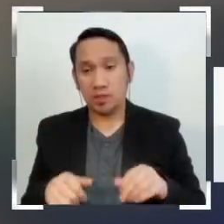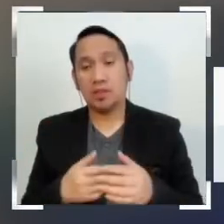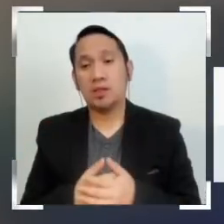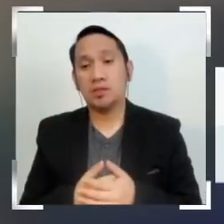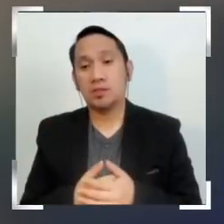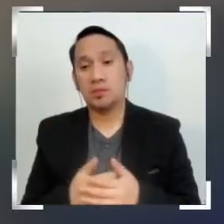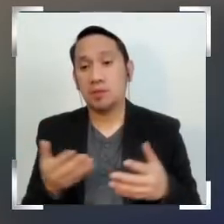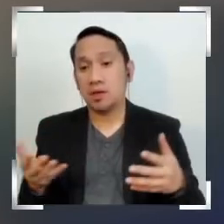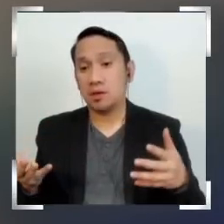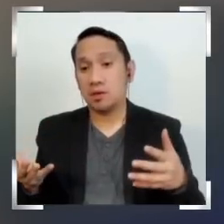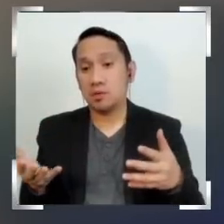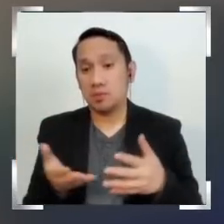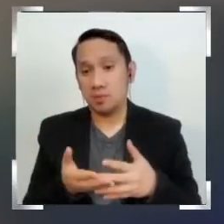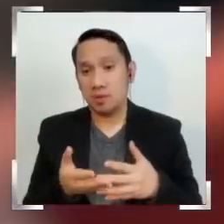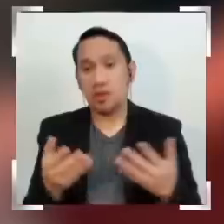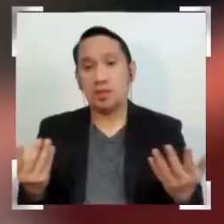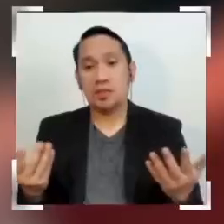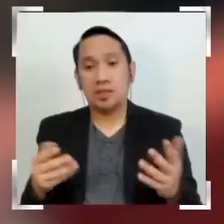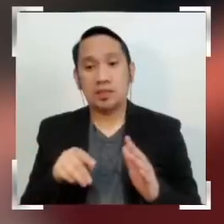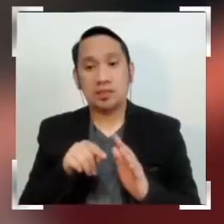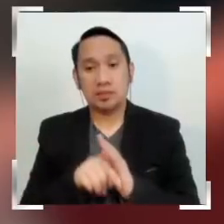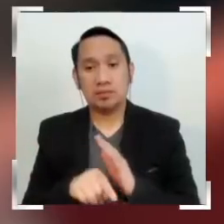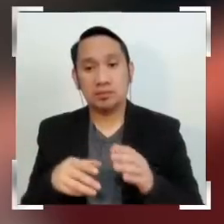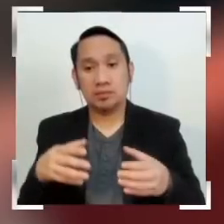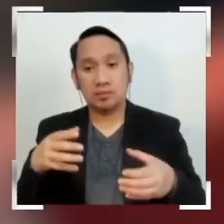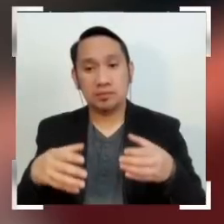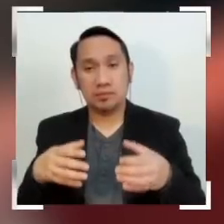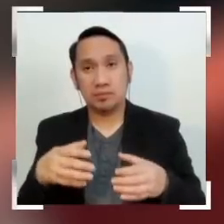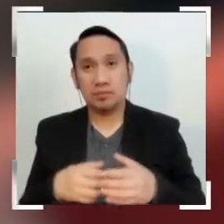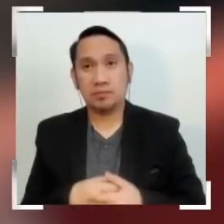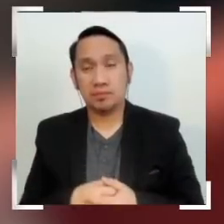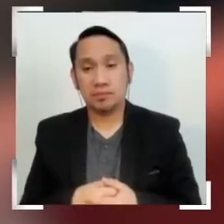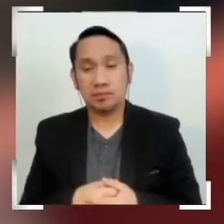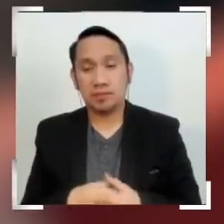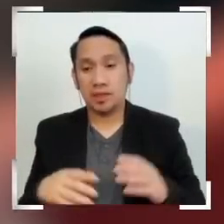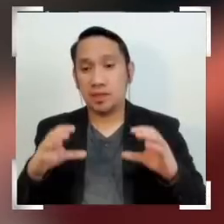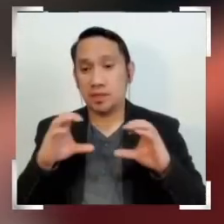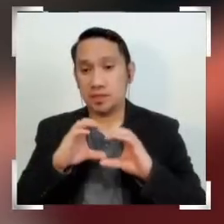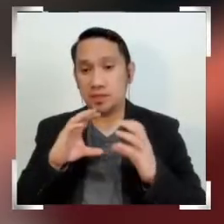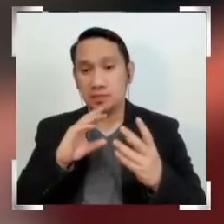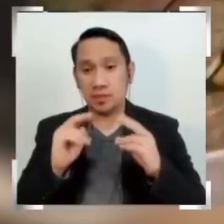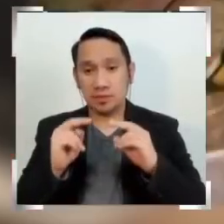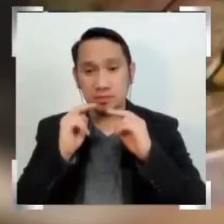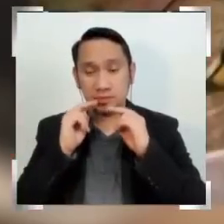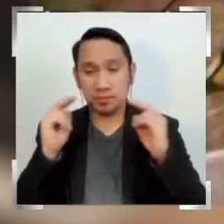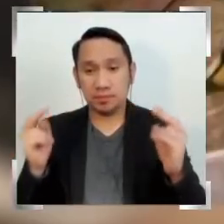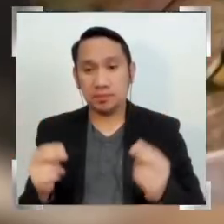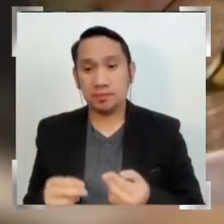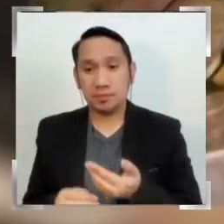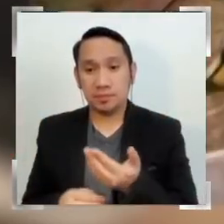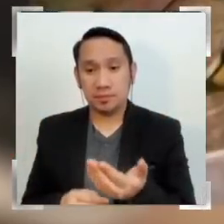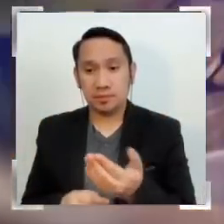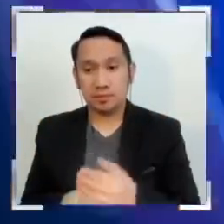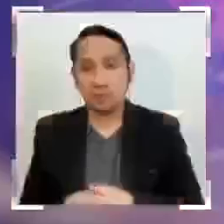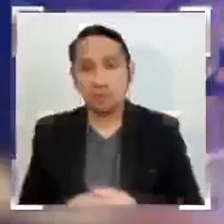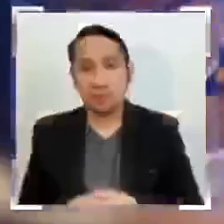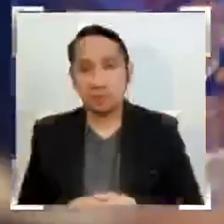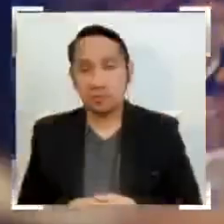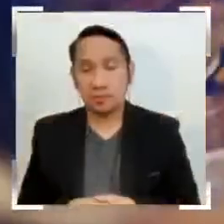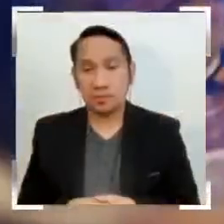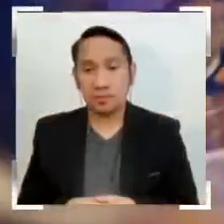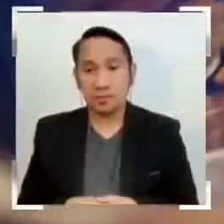at attempted murder. Para sa GMA Integrated News, Marisol Abdurrahman ang inyong